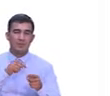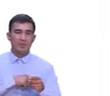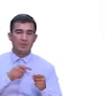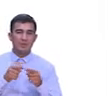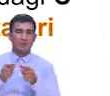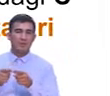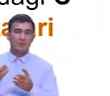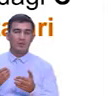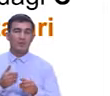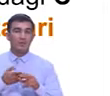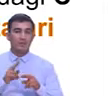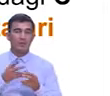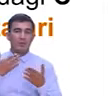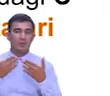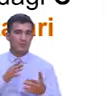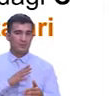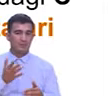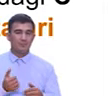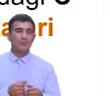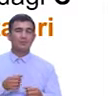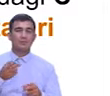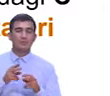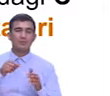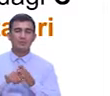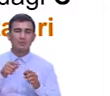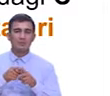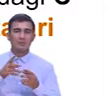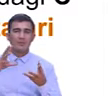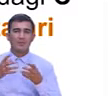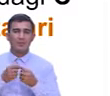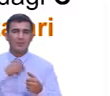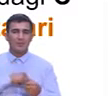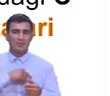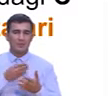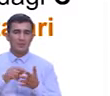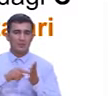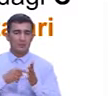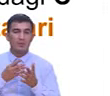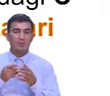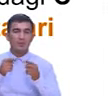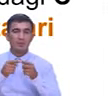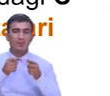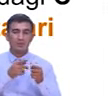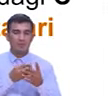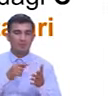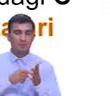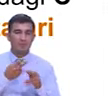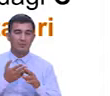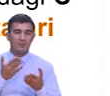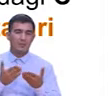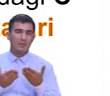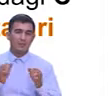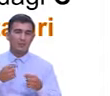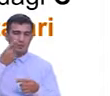bilan gaplashgan edik. Demak, kesmaning ichki nuqtalari va chetki nuqtalari haqida ma'lumot